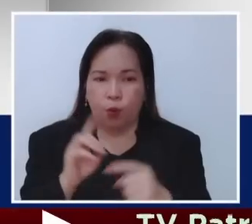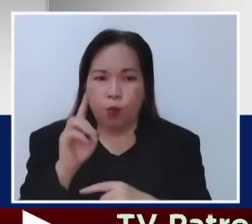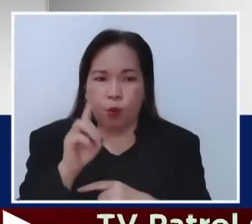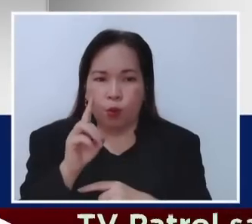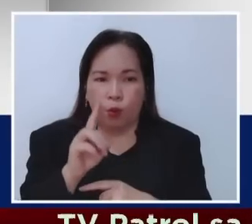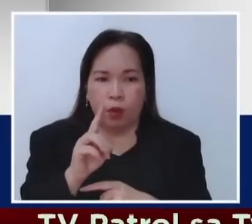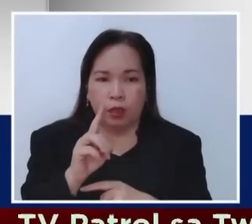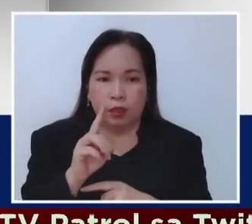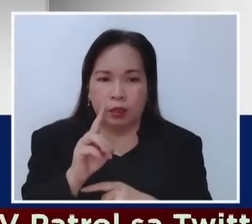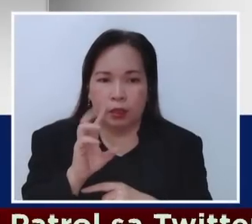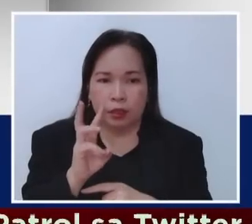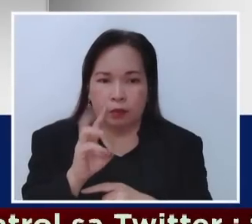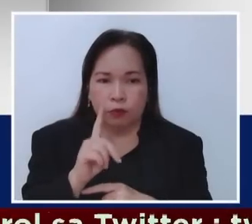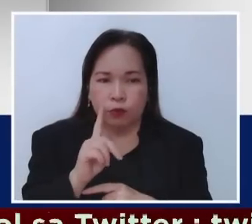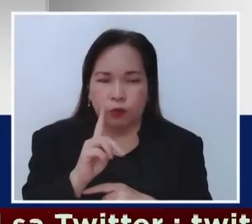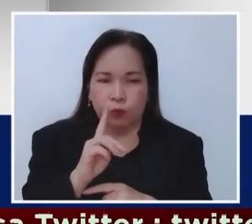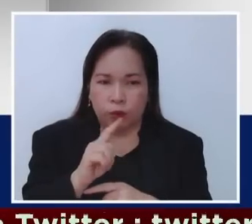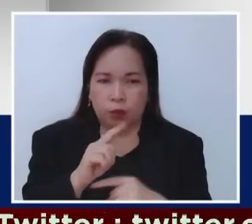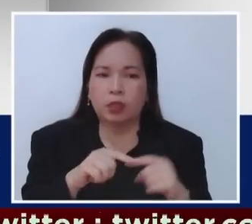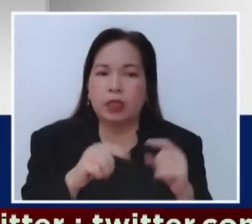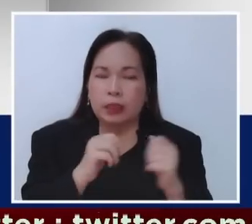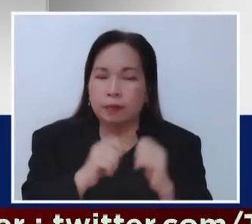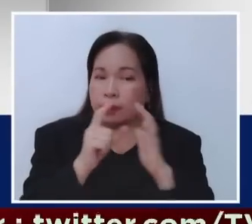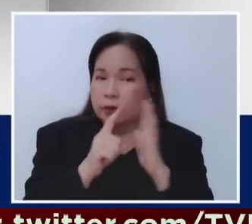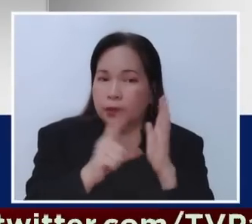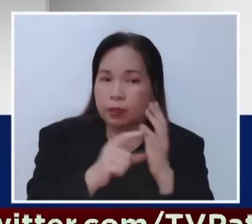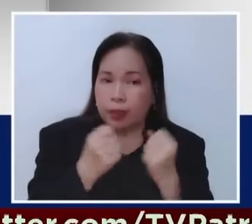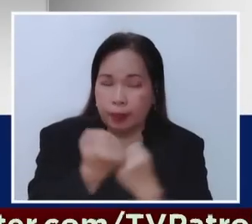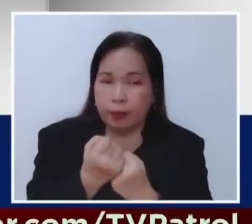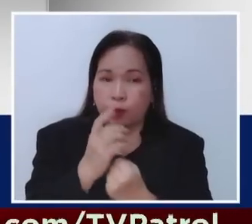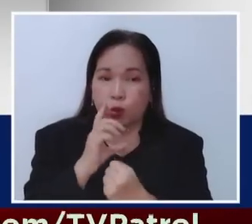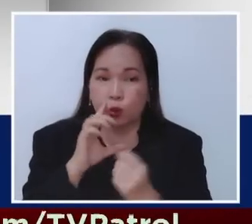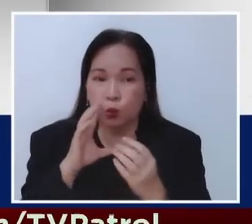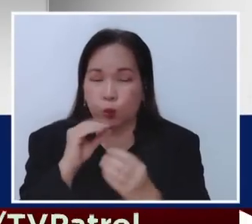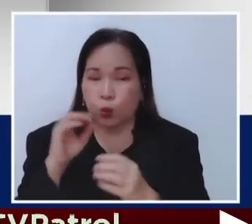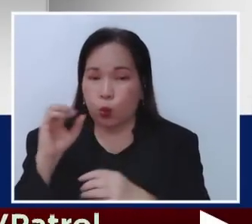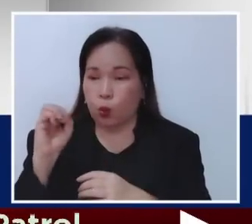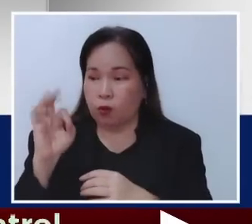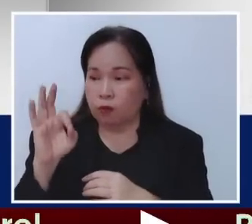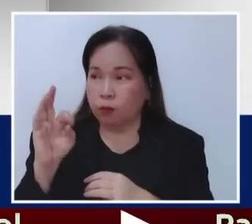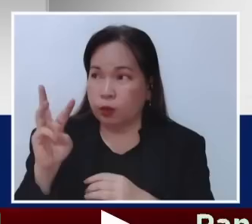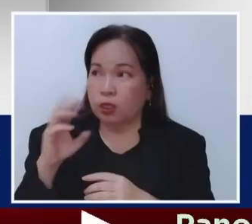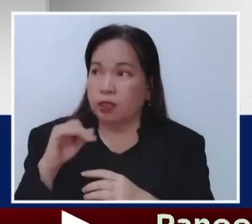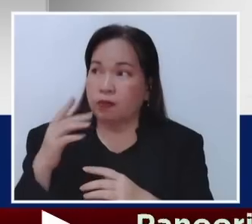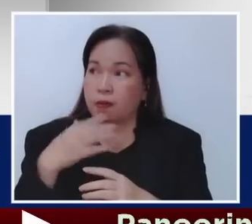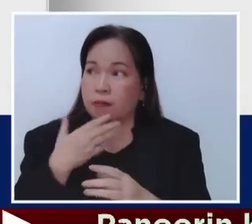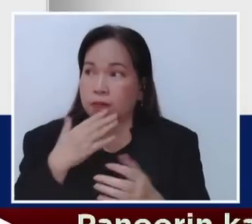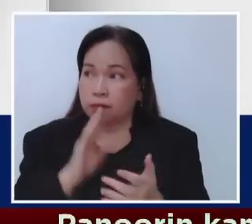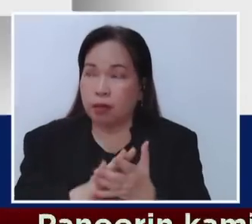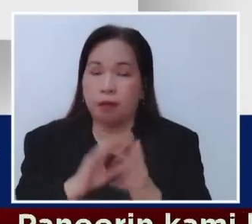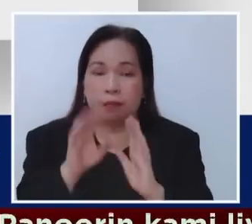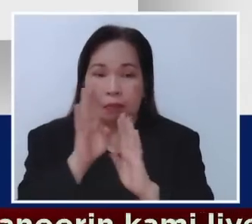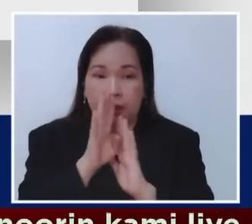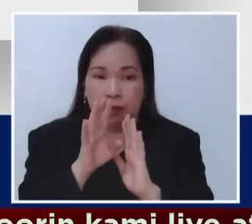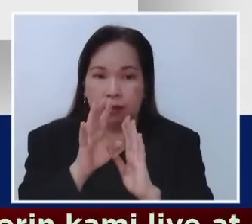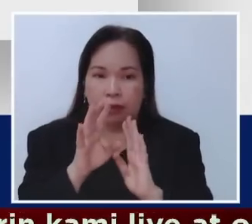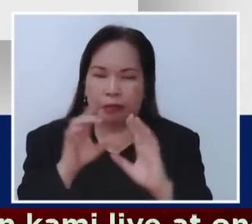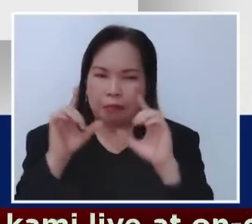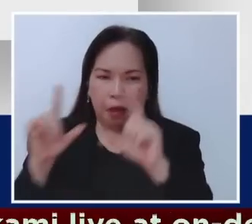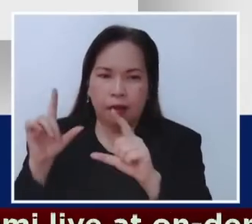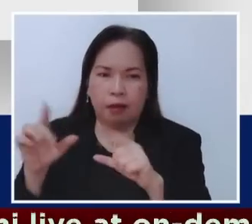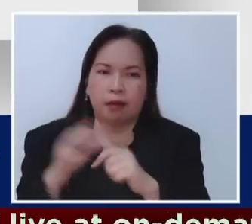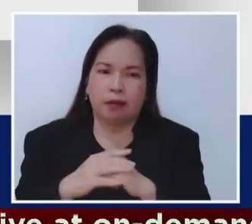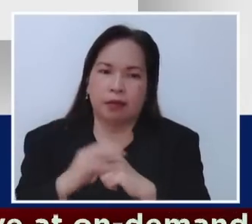ATN services, ang legal assistance sa mga OFW na may criminal, labor o immigration cases, repatriation